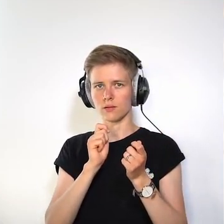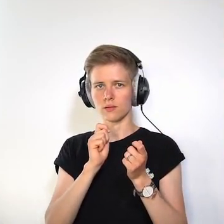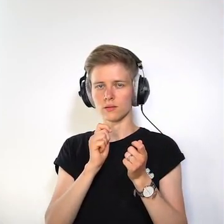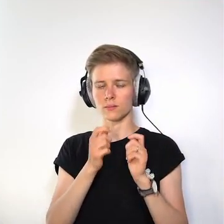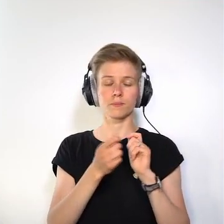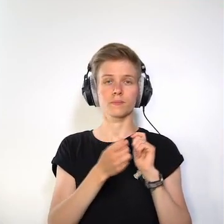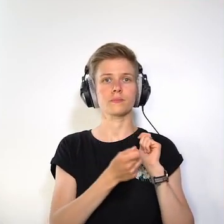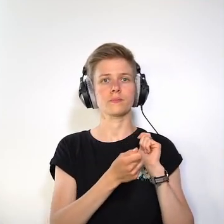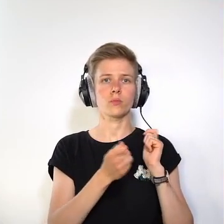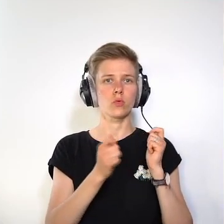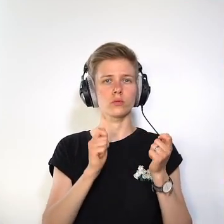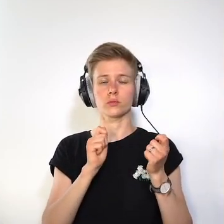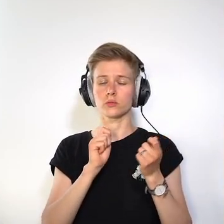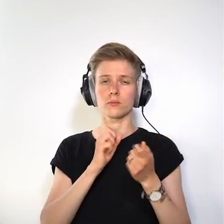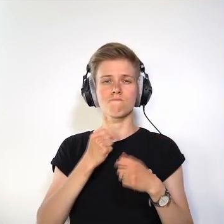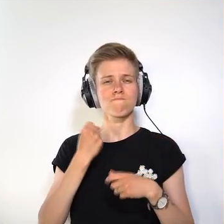vihamieliseksi